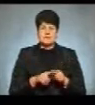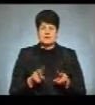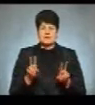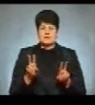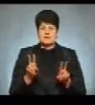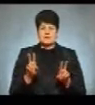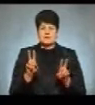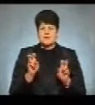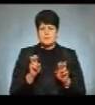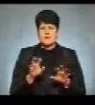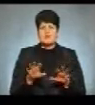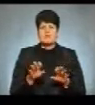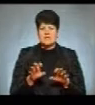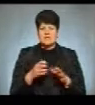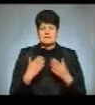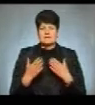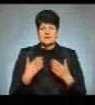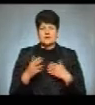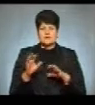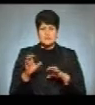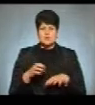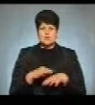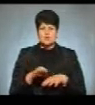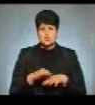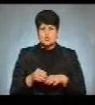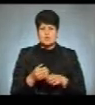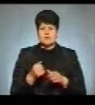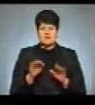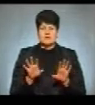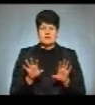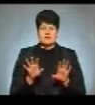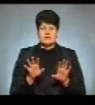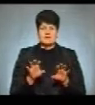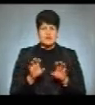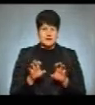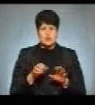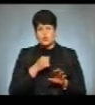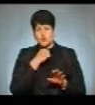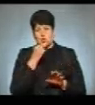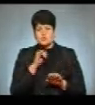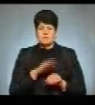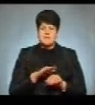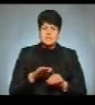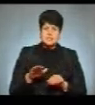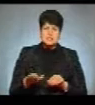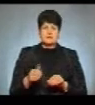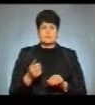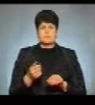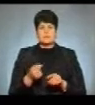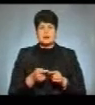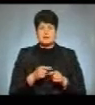тваринок, відносин з тваринками, знущання над тваринками і дорослими, і дітьми, і отої, питання